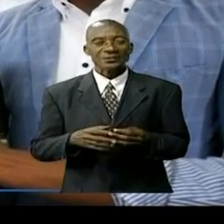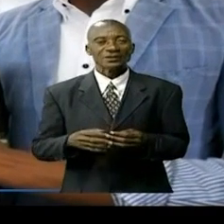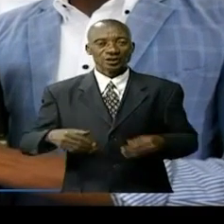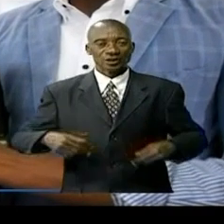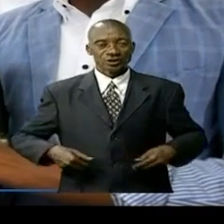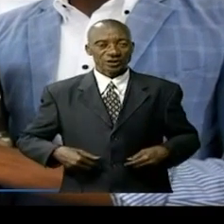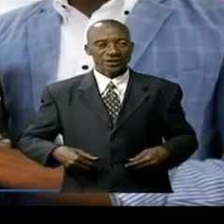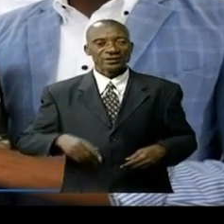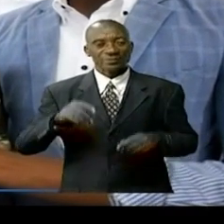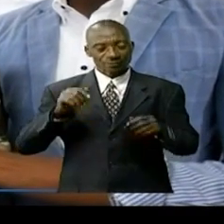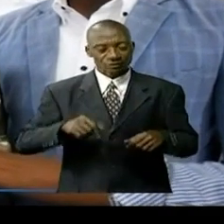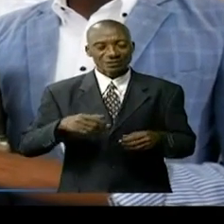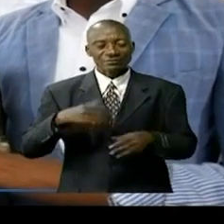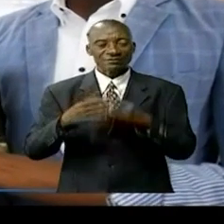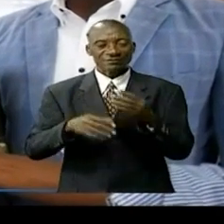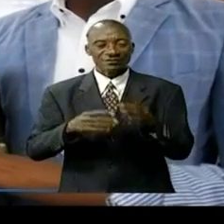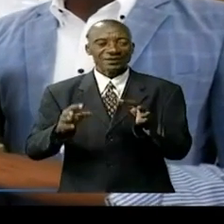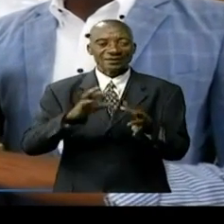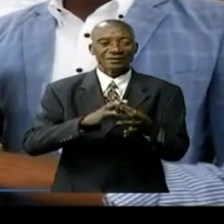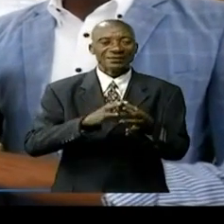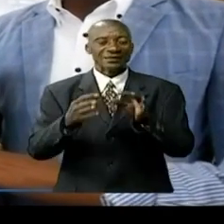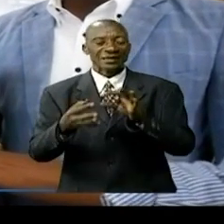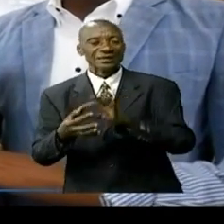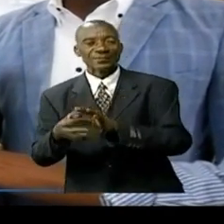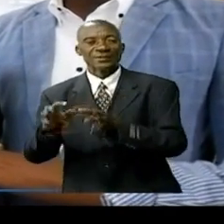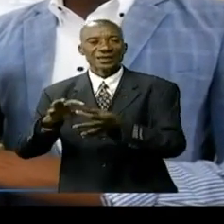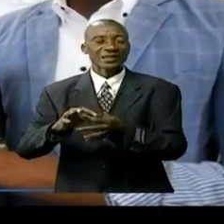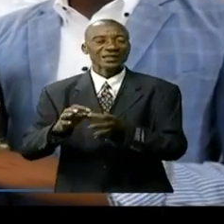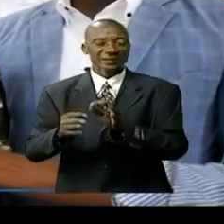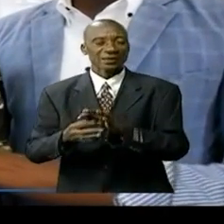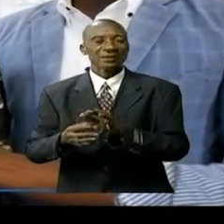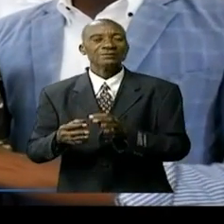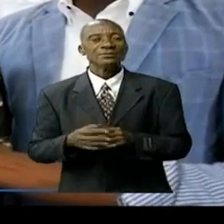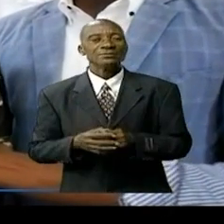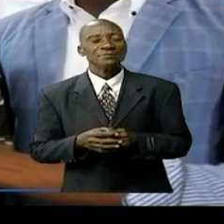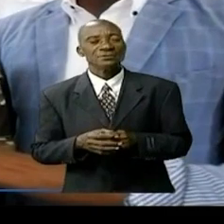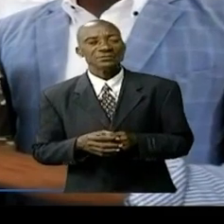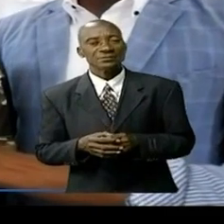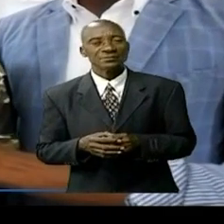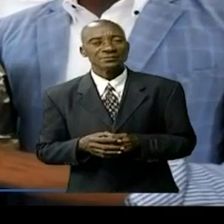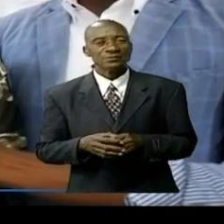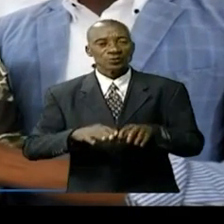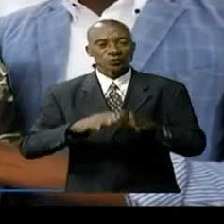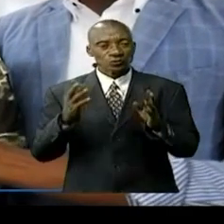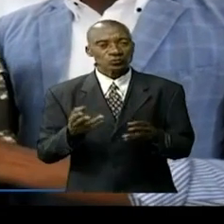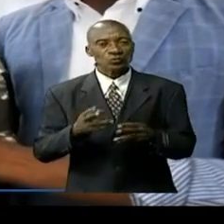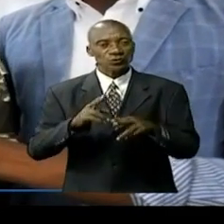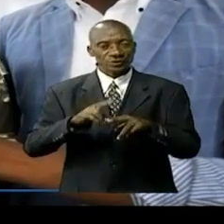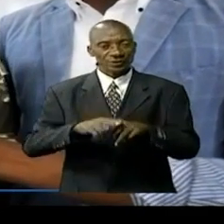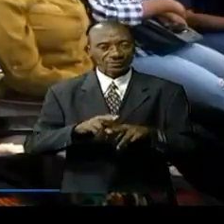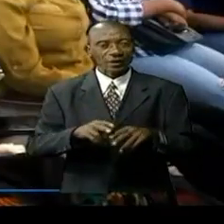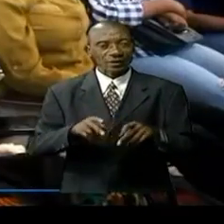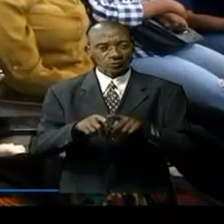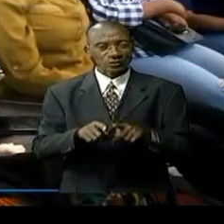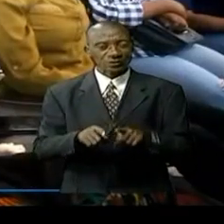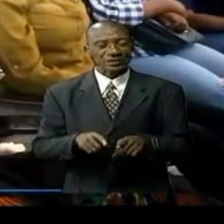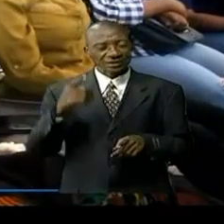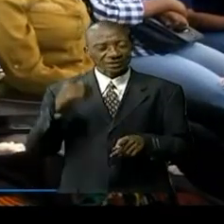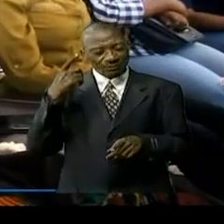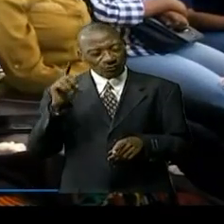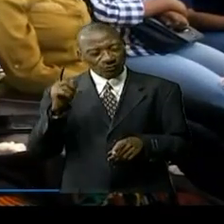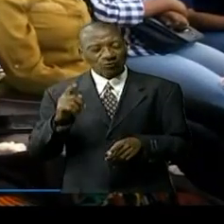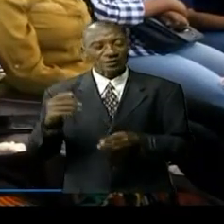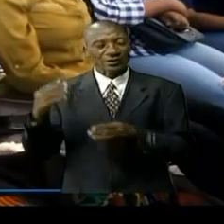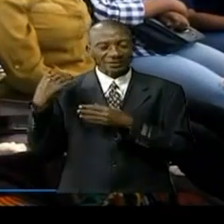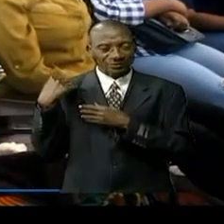bien l'éclosion des entreprises dépend aussi de l'environnement qu'ont créé les politiques. Initié par